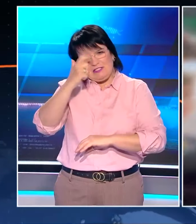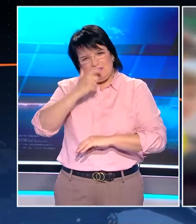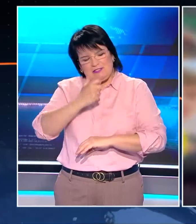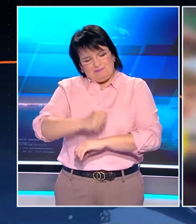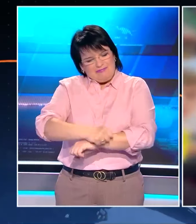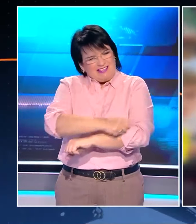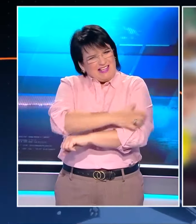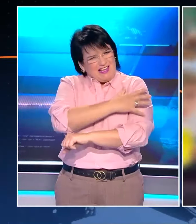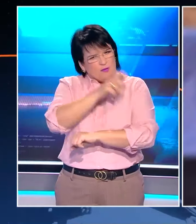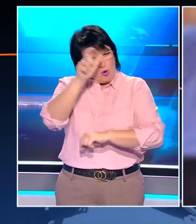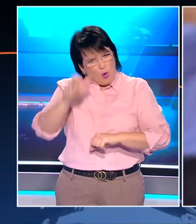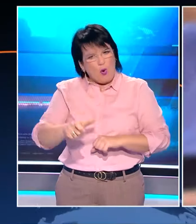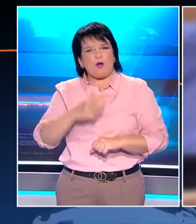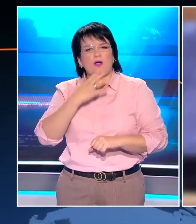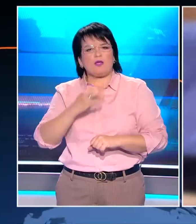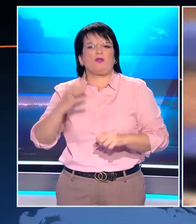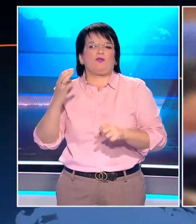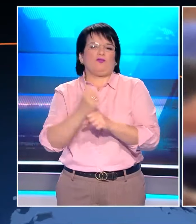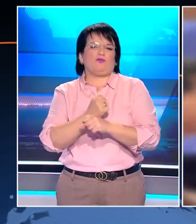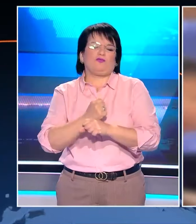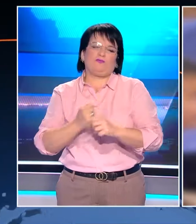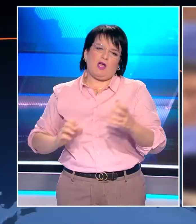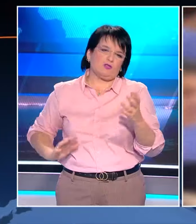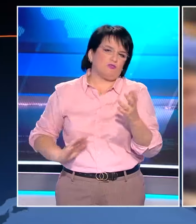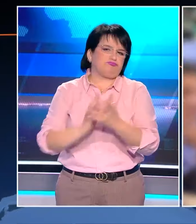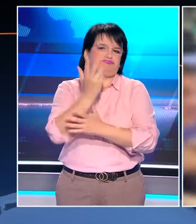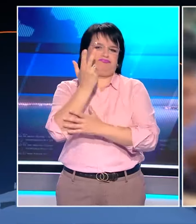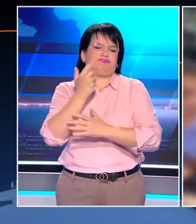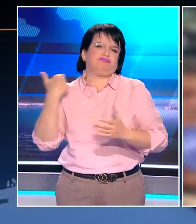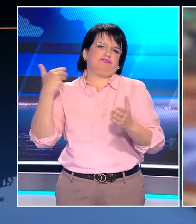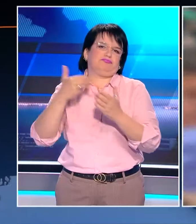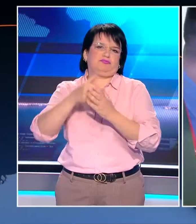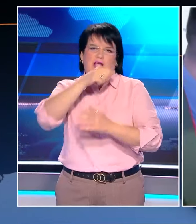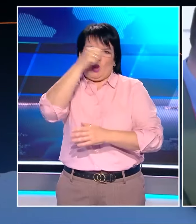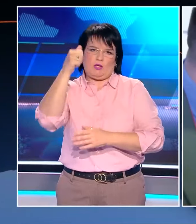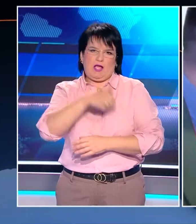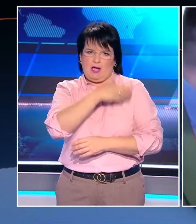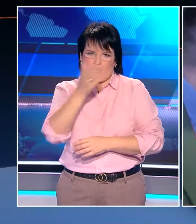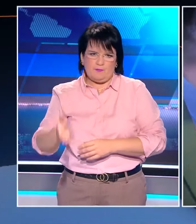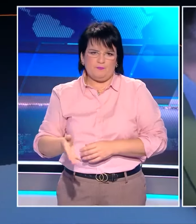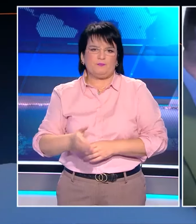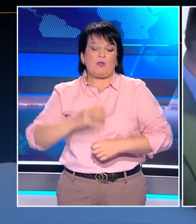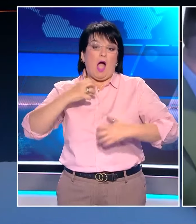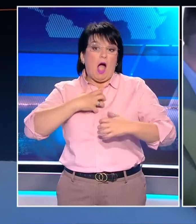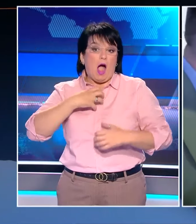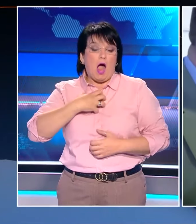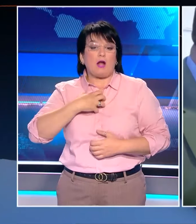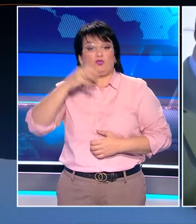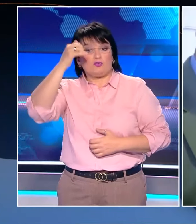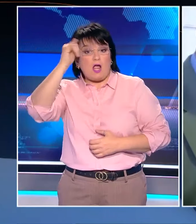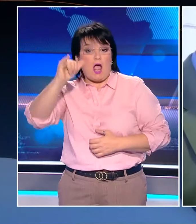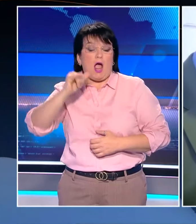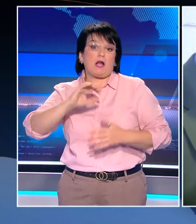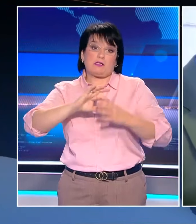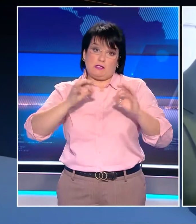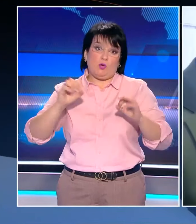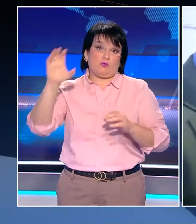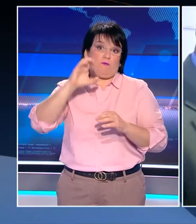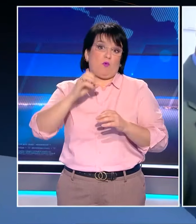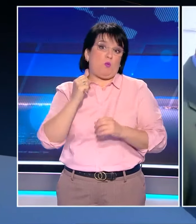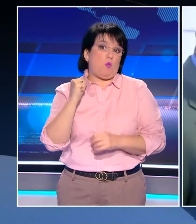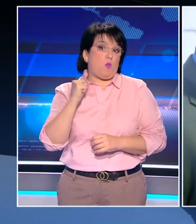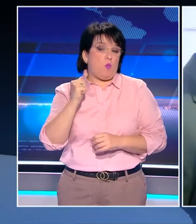επιτυχίας που ο ίδιος υπέγραψε με την αναγέννηση των πράσινων από το περασμένο καλοκαίρι και μετά. Ήταν μεγάλο το άγχος, η Ρεάλ είναι καλύτερο, ο μεγαλύτερος σύλλογος στην Ευρώπη.